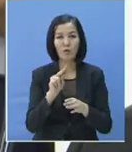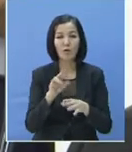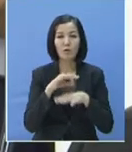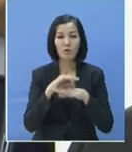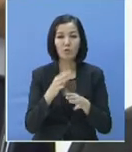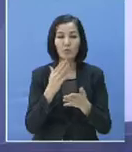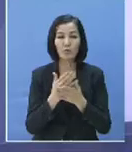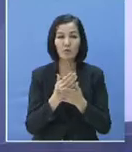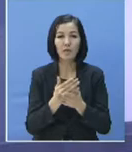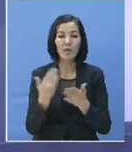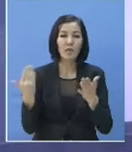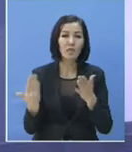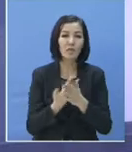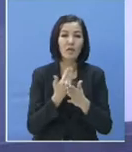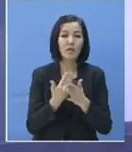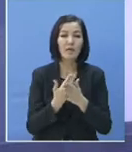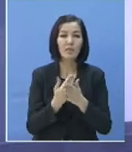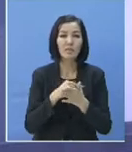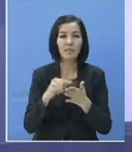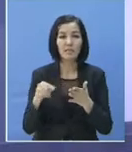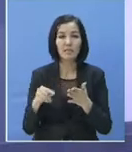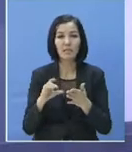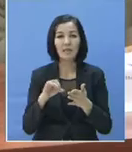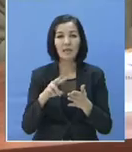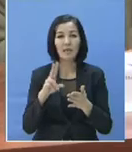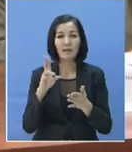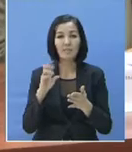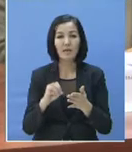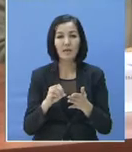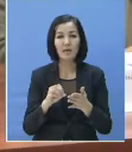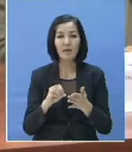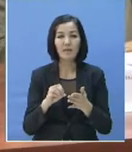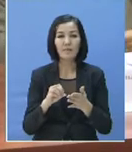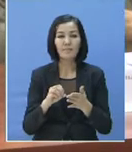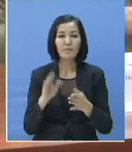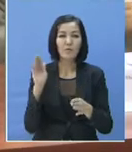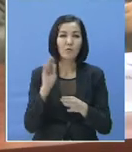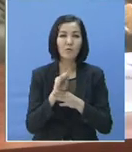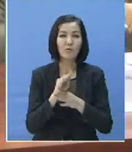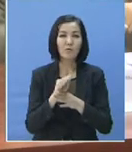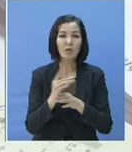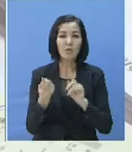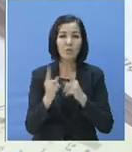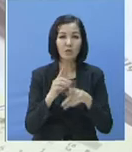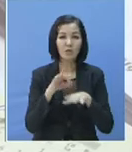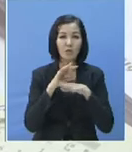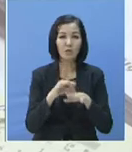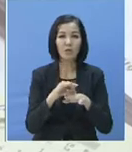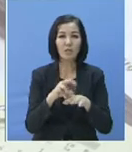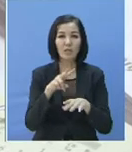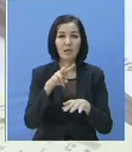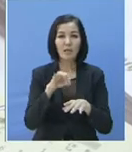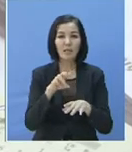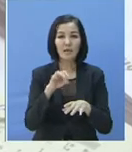жүргізілуде. Айтпақша, жаңа қабылданған таңбаларға емле ережелерге қатысты қосымша өзгерістер жүргізіледі. Десек те, латын